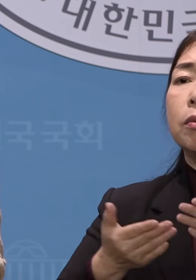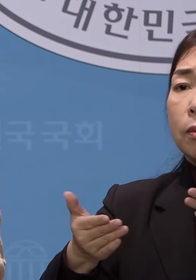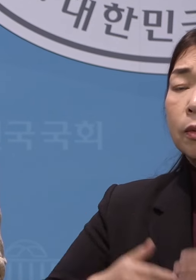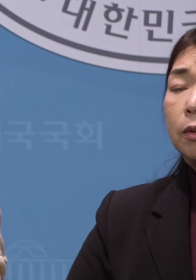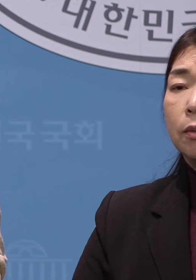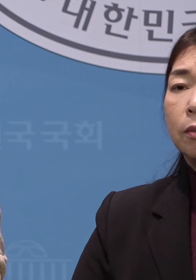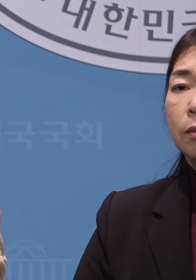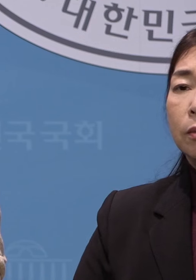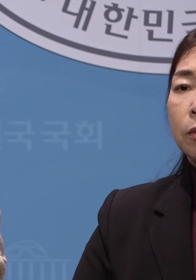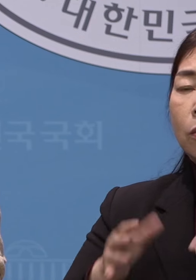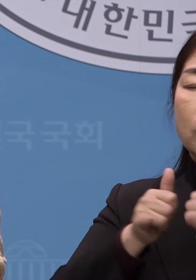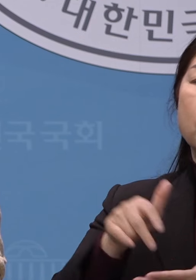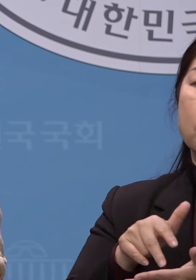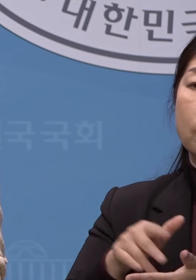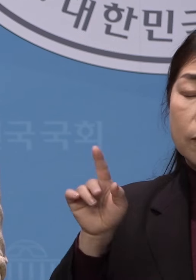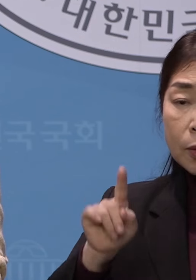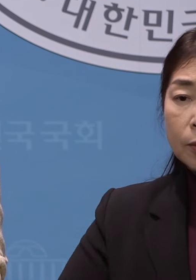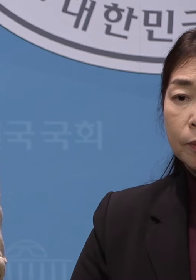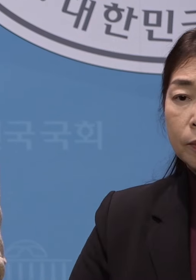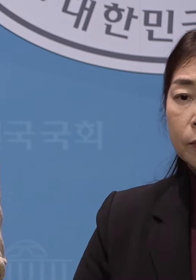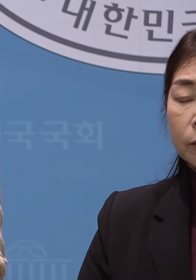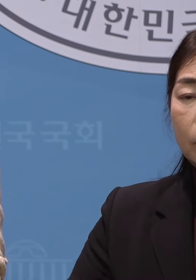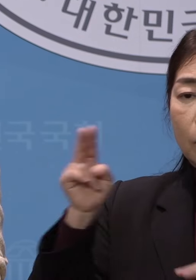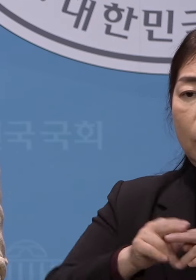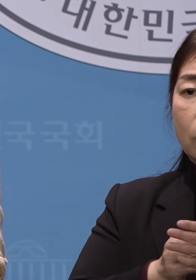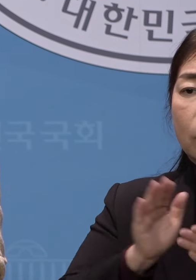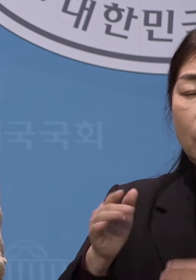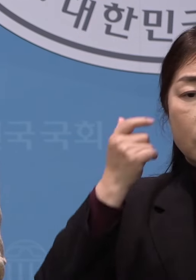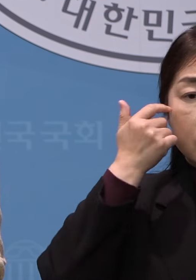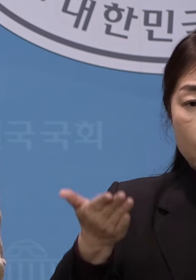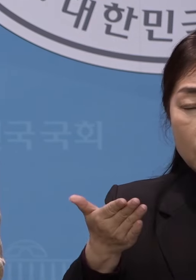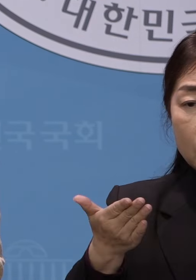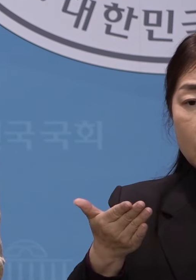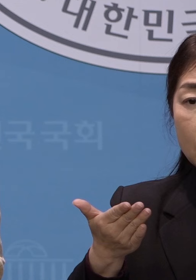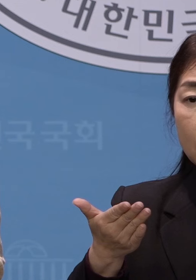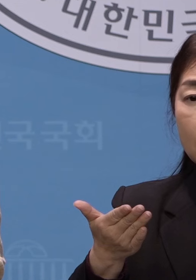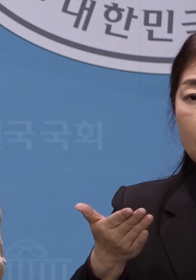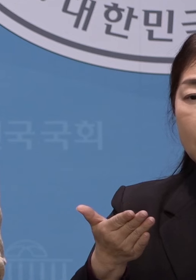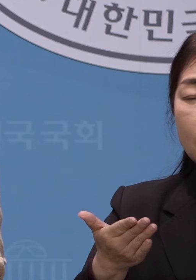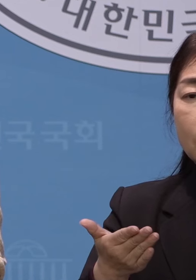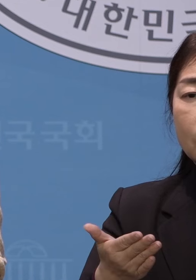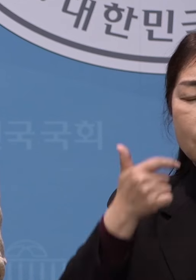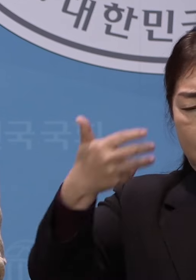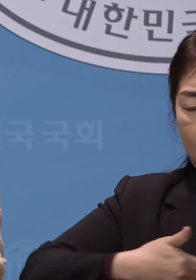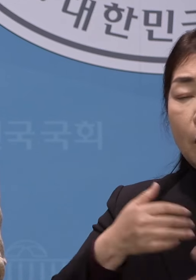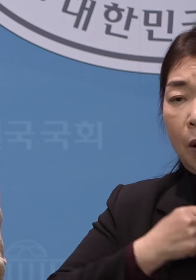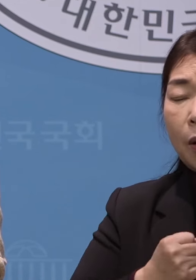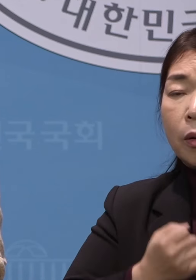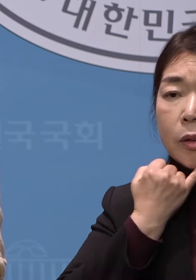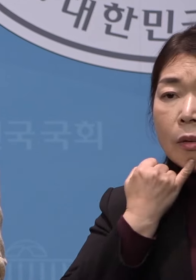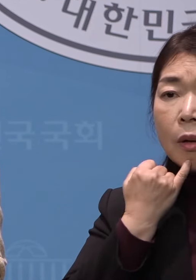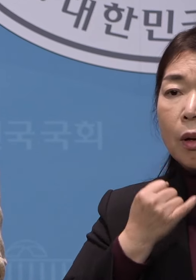없습니다. 취임 100일 기자회견에서 질문을 받는 대통령이 되겠다던 윤석열 대통령은